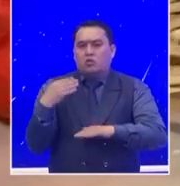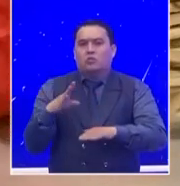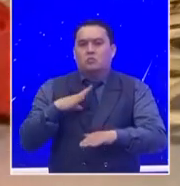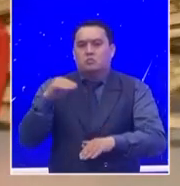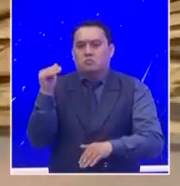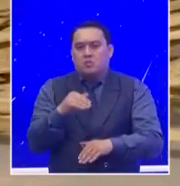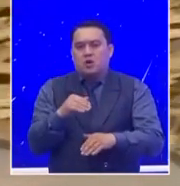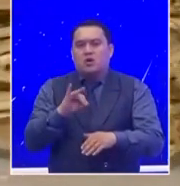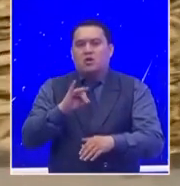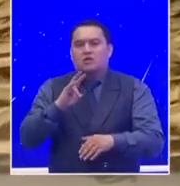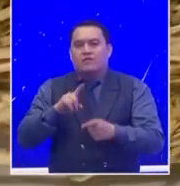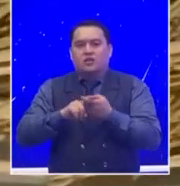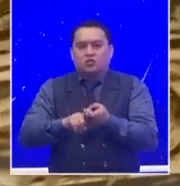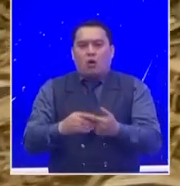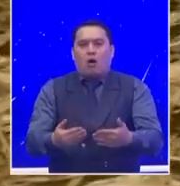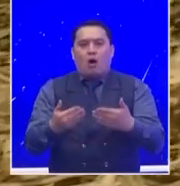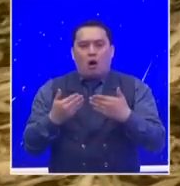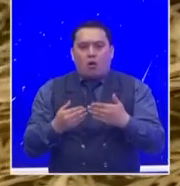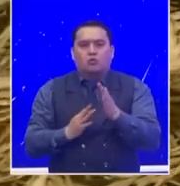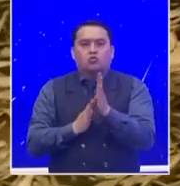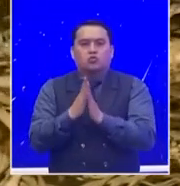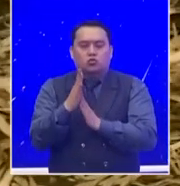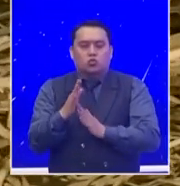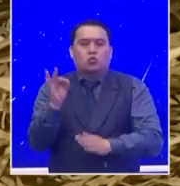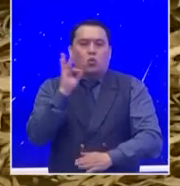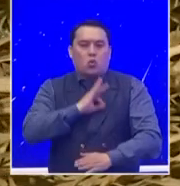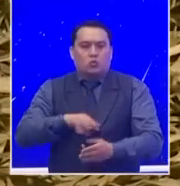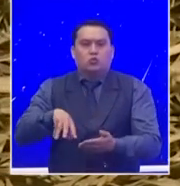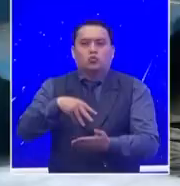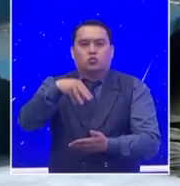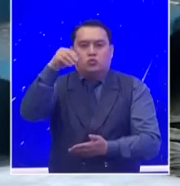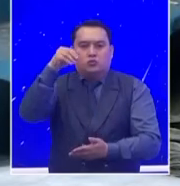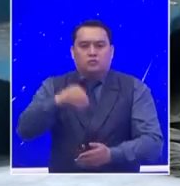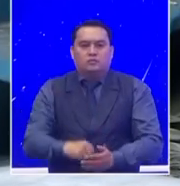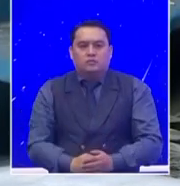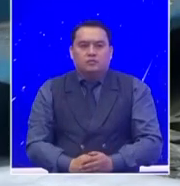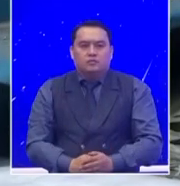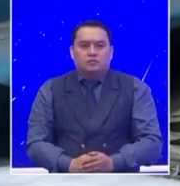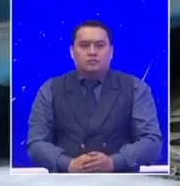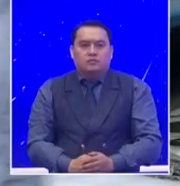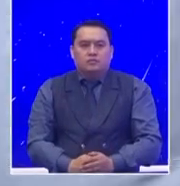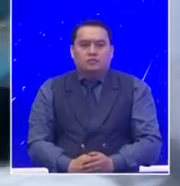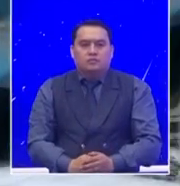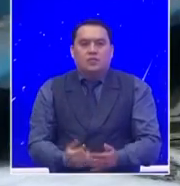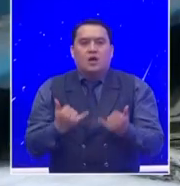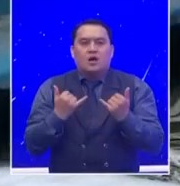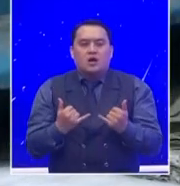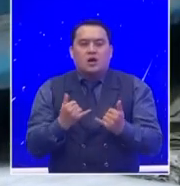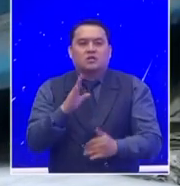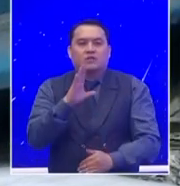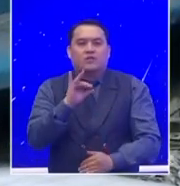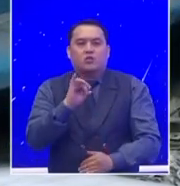жылдар бойы жұқпалы аурудың алдын алуда осы шөптің түтінін түтететін. Қазір енді вирус жүріп жатыр ғой, коронавирус. Соған